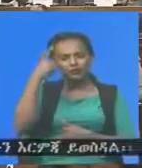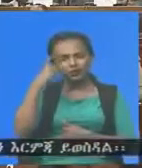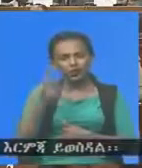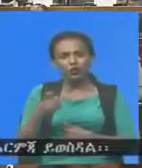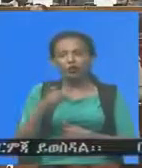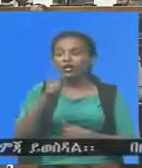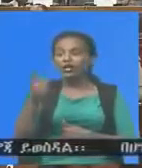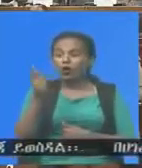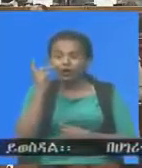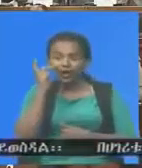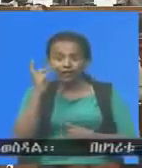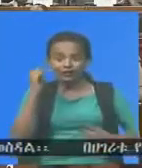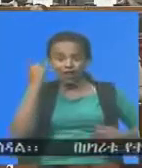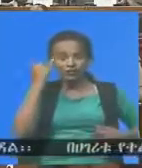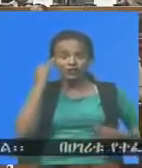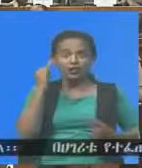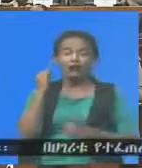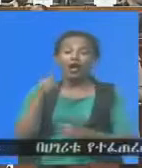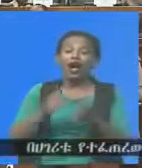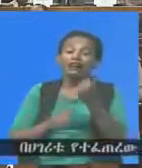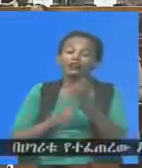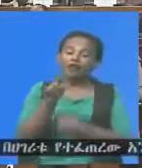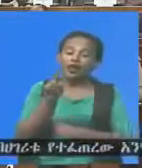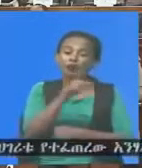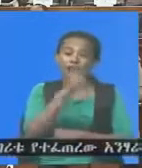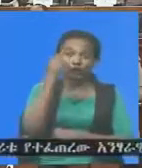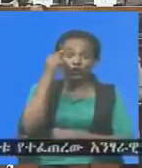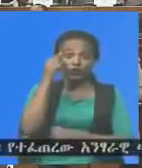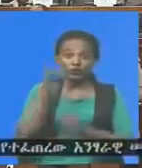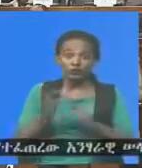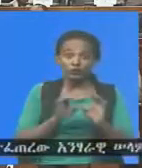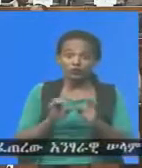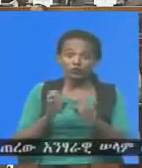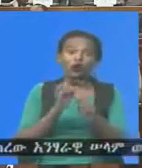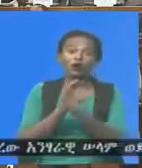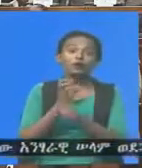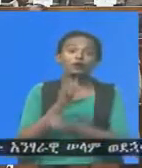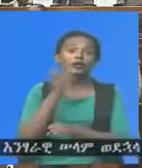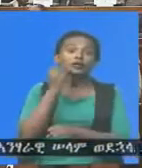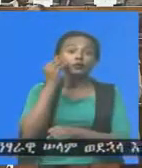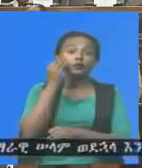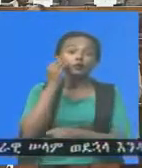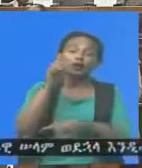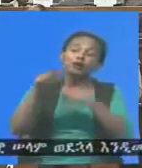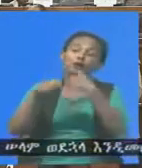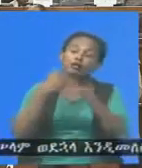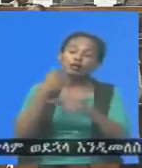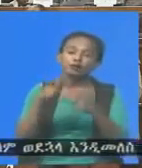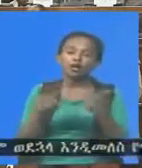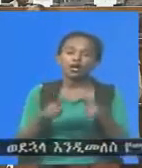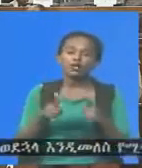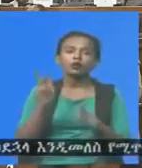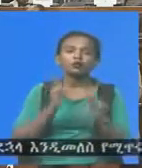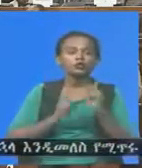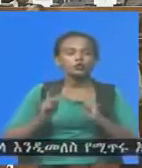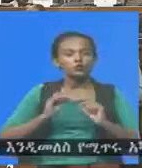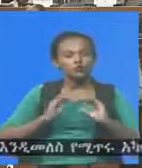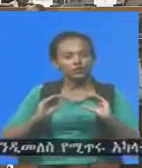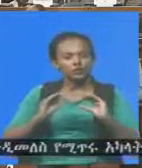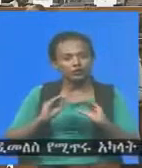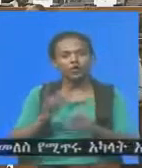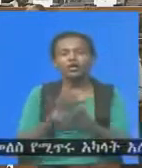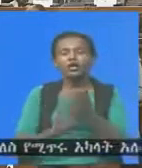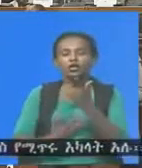ሌላውን አይነት ሀሳብ አደገኛ መሆኑ ታሳቢ ተደርጎ ምክር ቤቱም በሚሄድበት አጋጣሚ ህዝቡ እንዲያስተምር፣